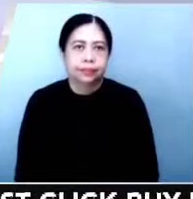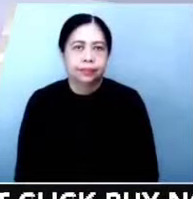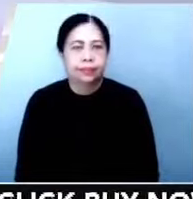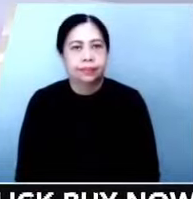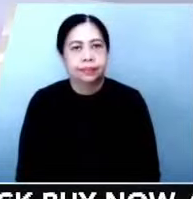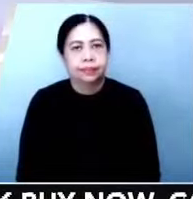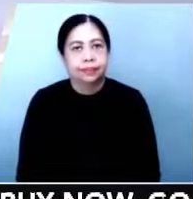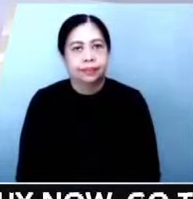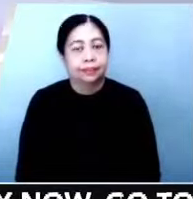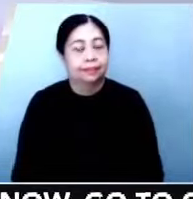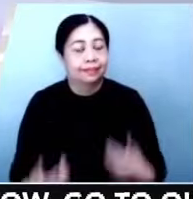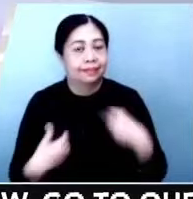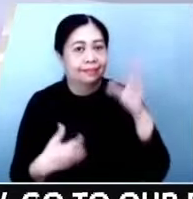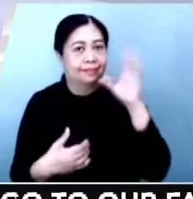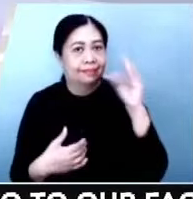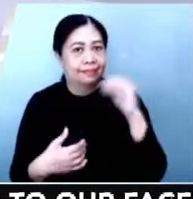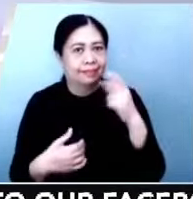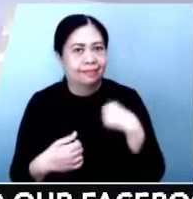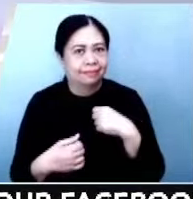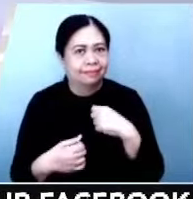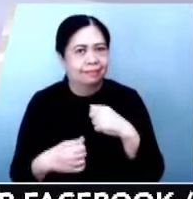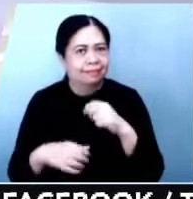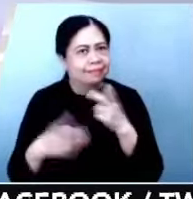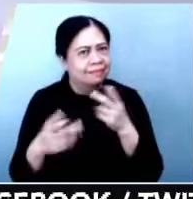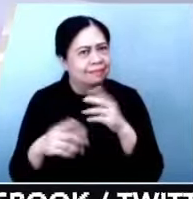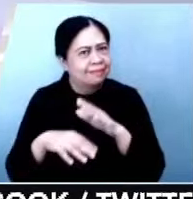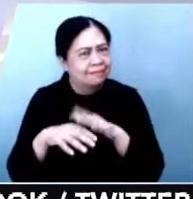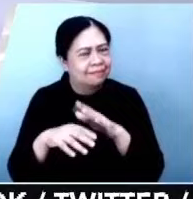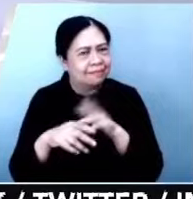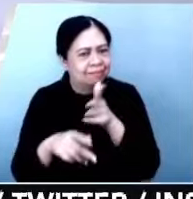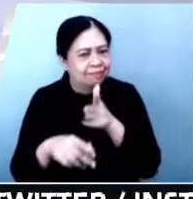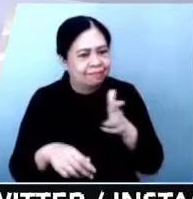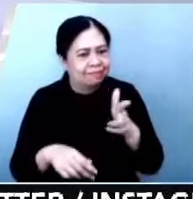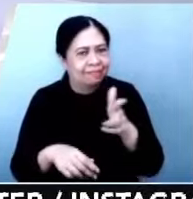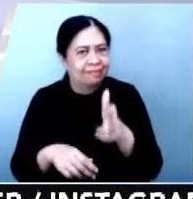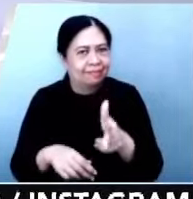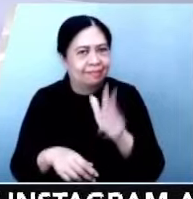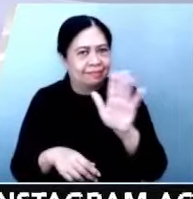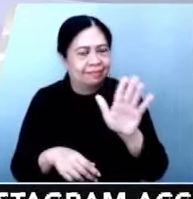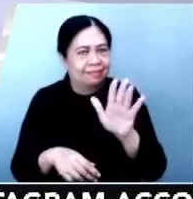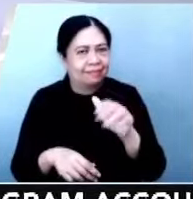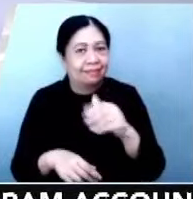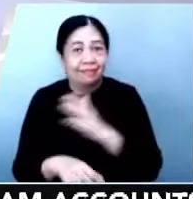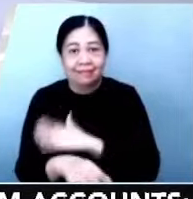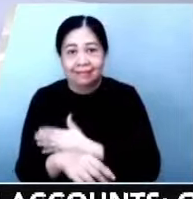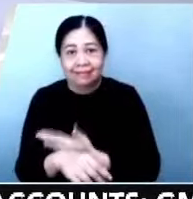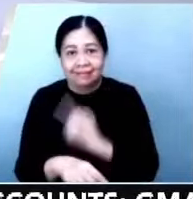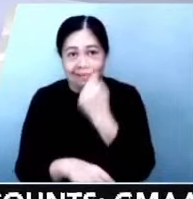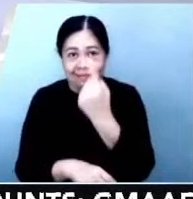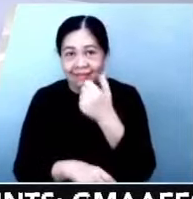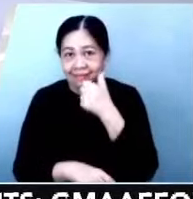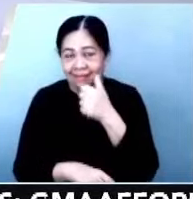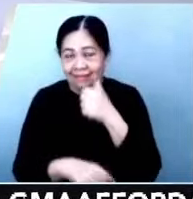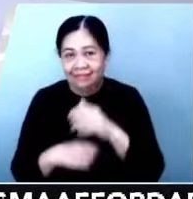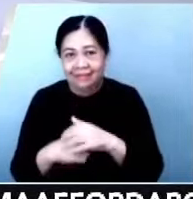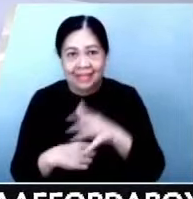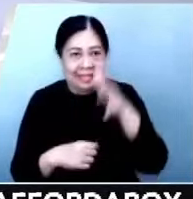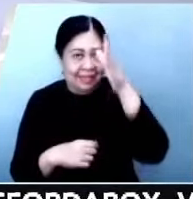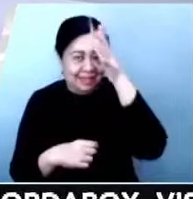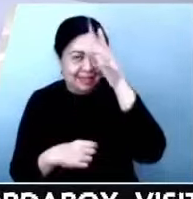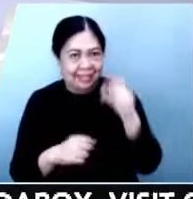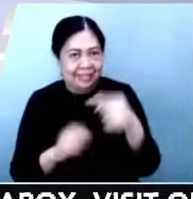May kakaibang signal ang isang ama para sa pag-park ng sasakyan ng kanyang unika iha. Ang dad signal